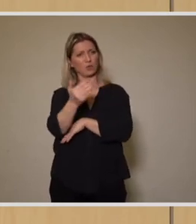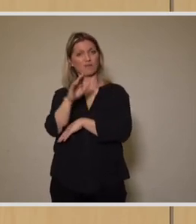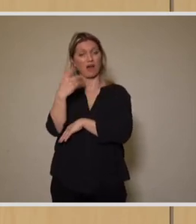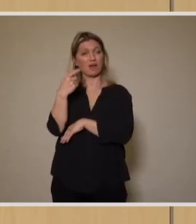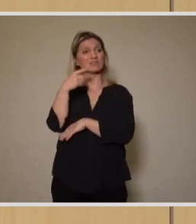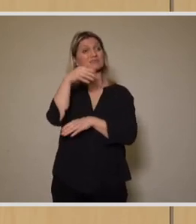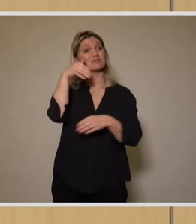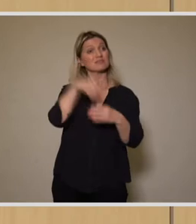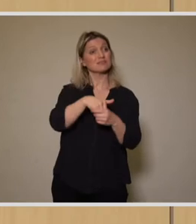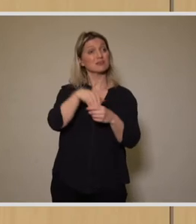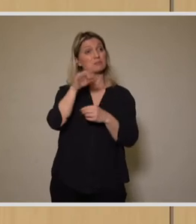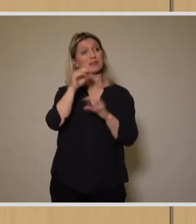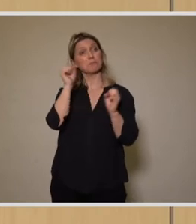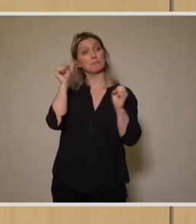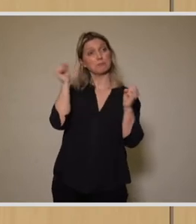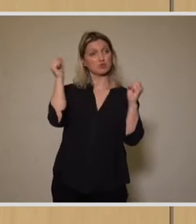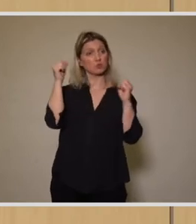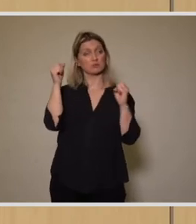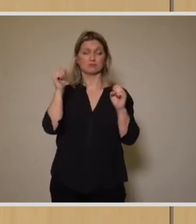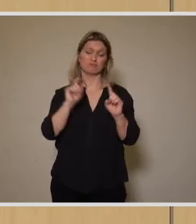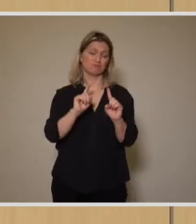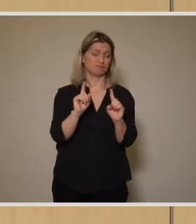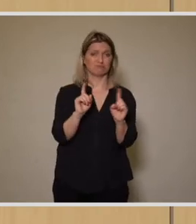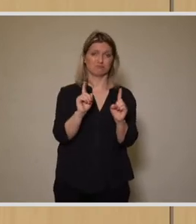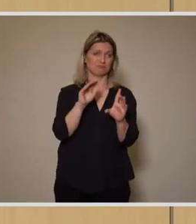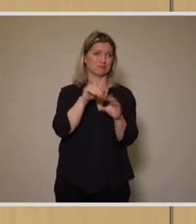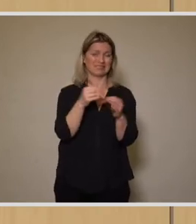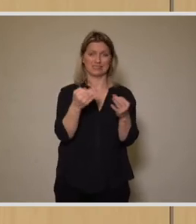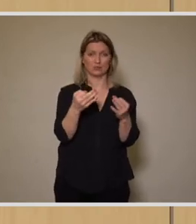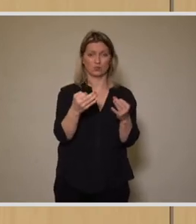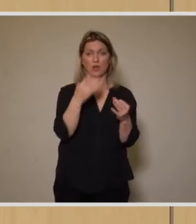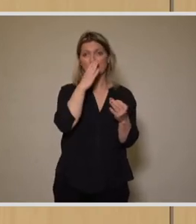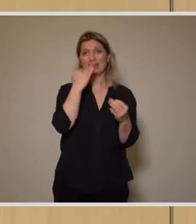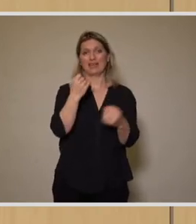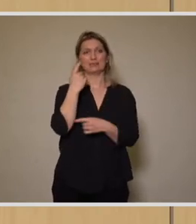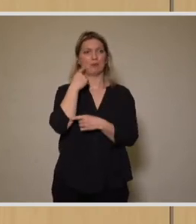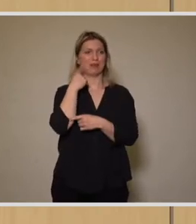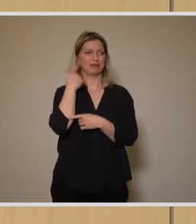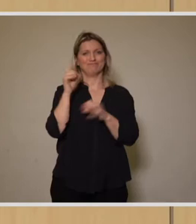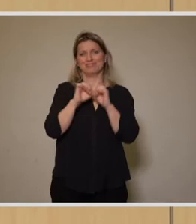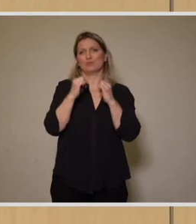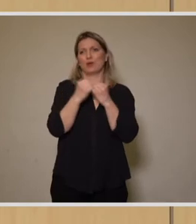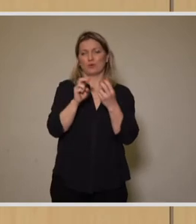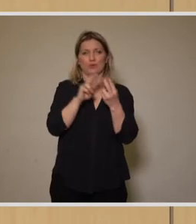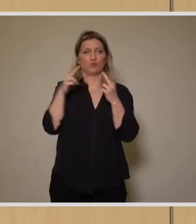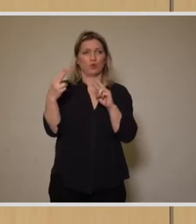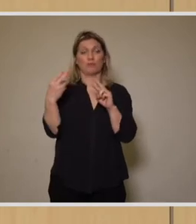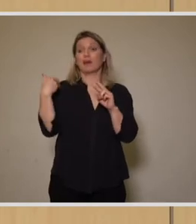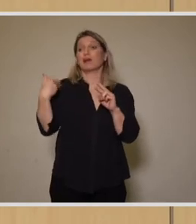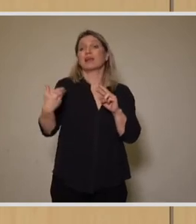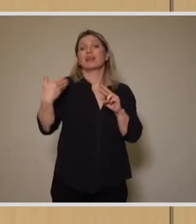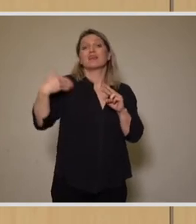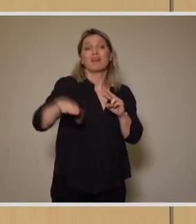beschließenden Charakter hat, hat, wenn auch den Umständen der derzeitigen Situation folgend, in digitaler Form bereits